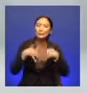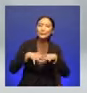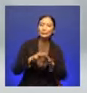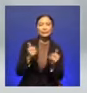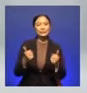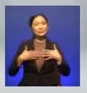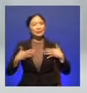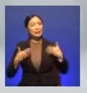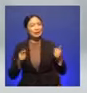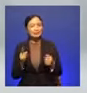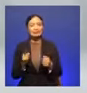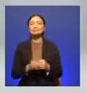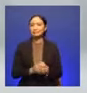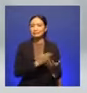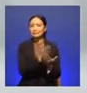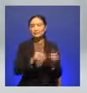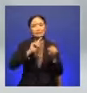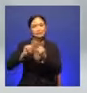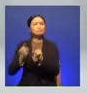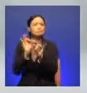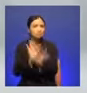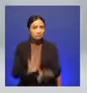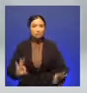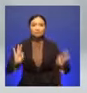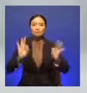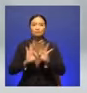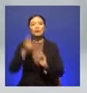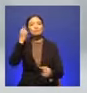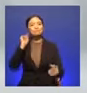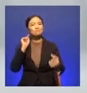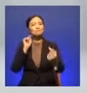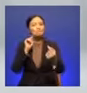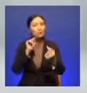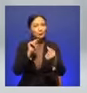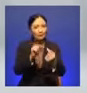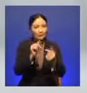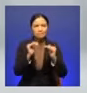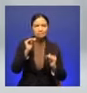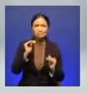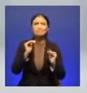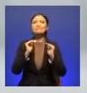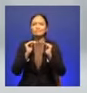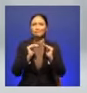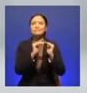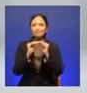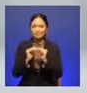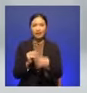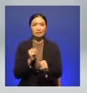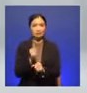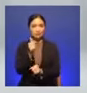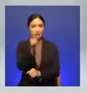ในมิติต่างๆเนี่ยน่าจะเป็นเรื่องสำคัญที่ทำให้เราไปต่อได้แล้วก็ลดความเหลื่อมล้ำในมิติต่างๆที่มี